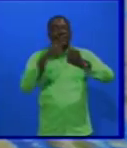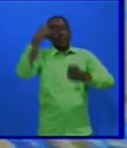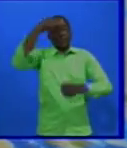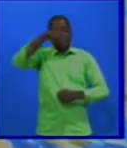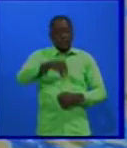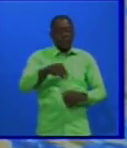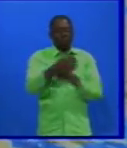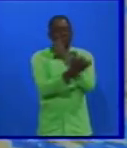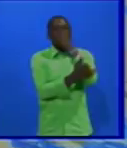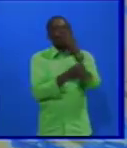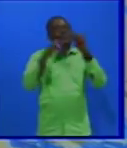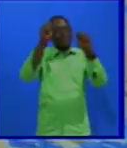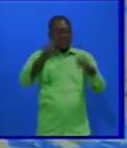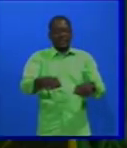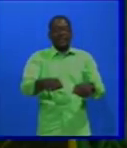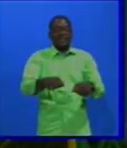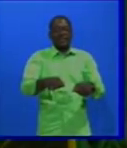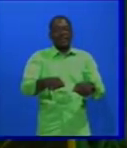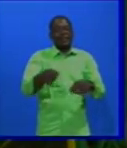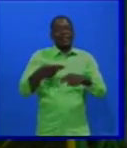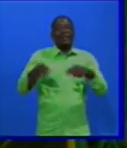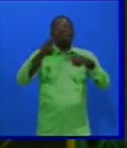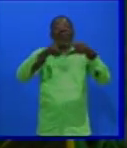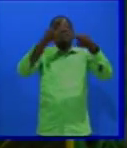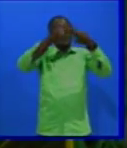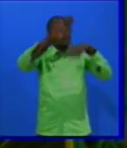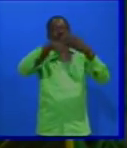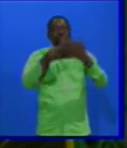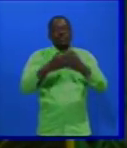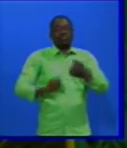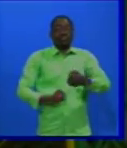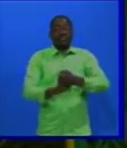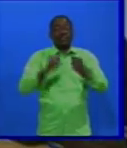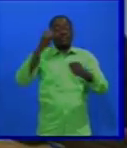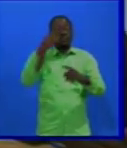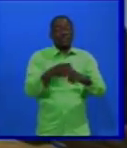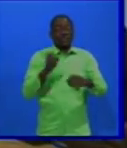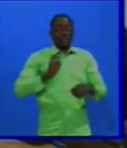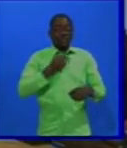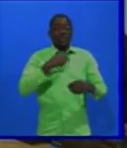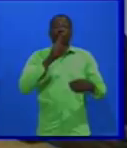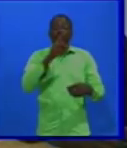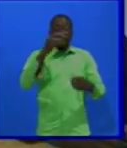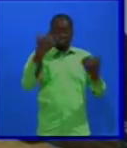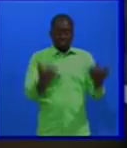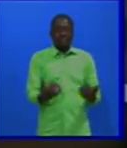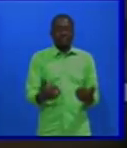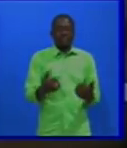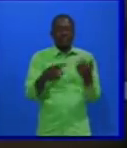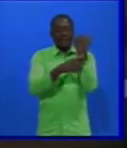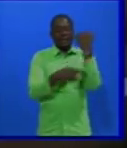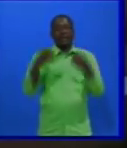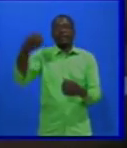puisse surmonter toutes les difficultés de sécurité dans lesquelles nous sommes actuellement. Les régions de l'Est et du Sahel